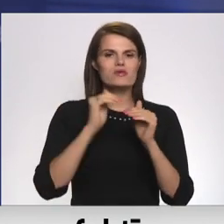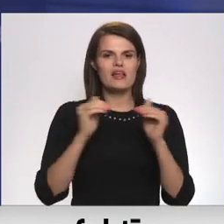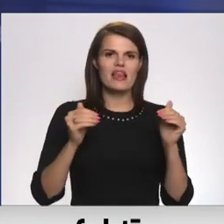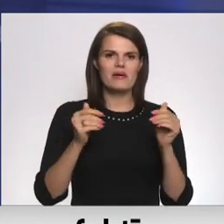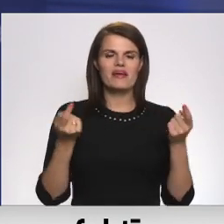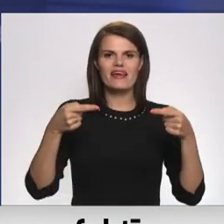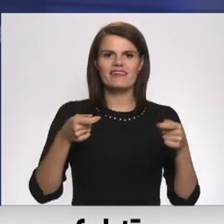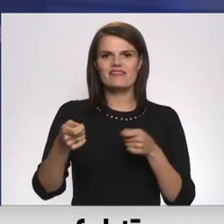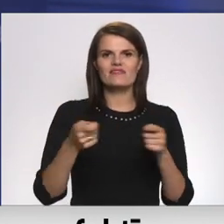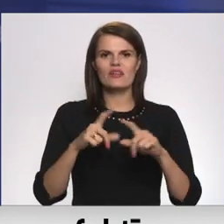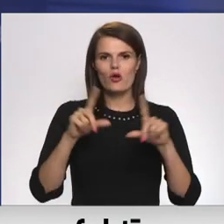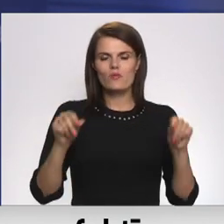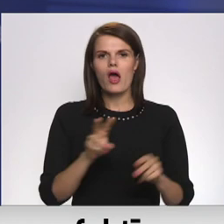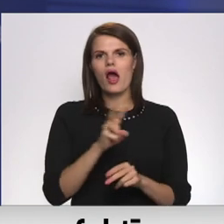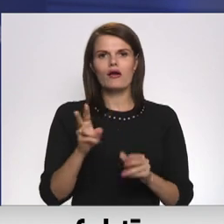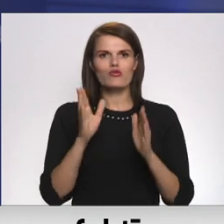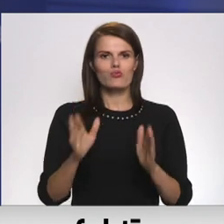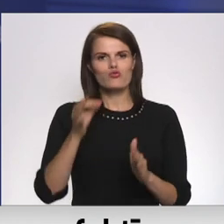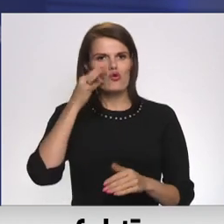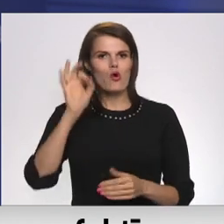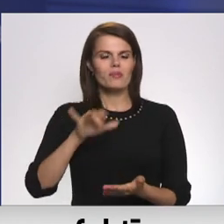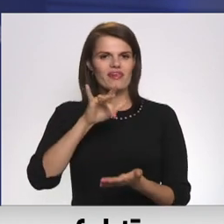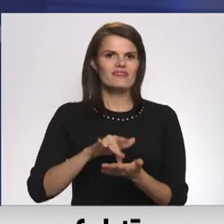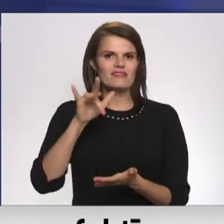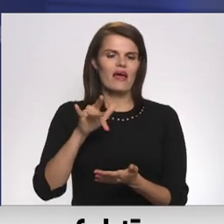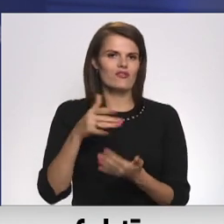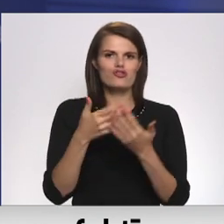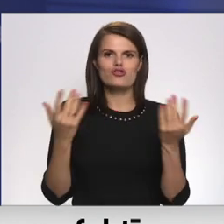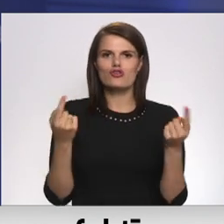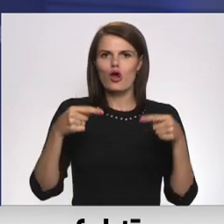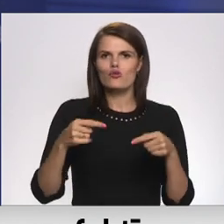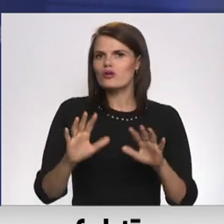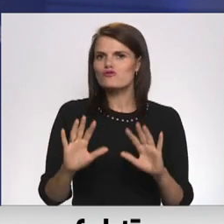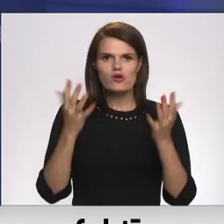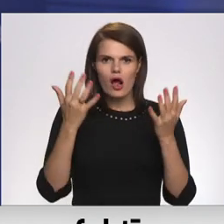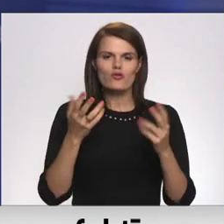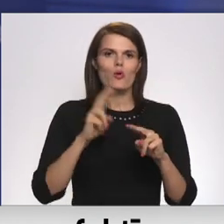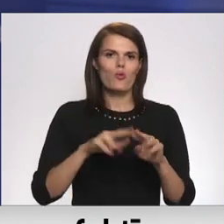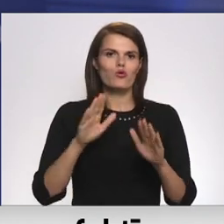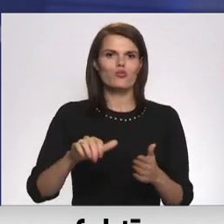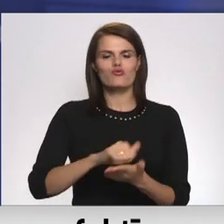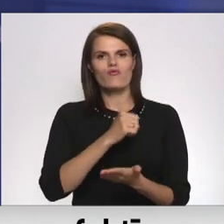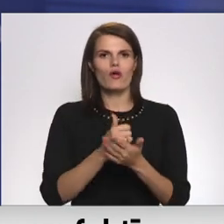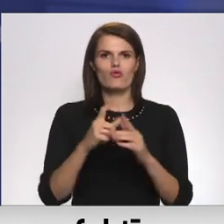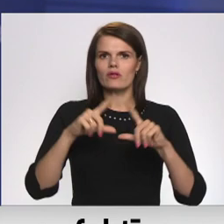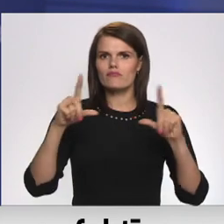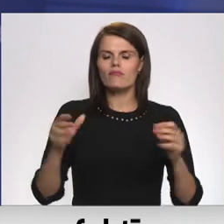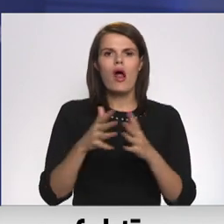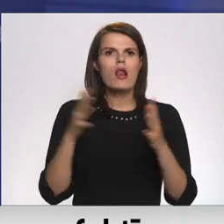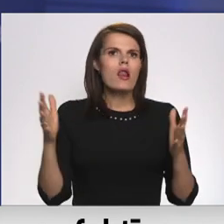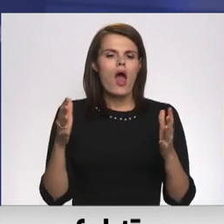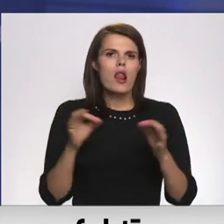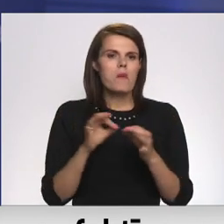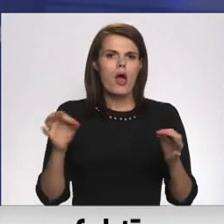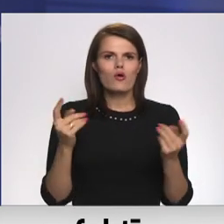būtu kompetences centrs visu krīžu gadījumā, bet kas arī būtu šī te vadošā institūcija liela mēroga krīžu